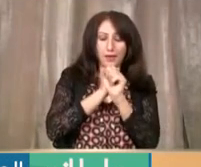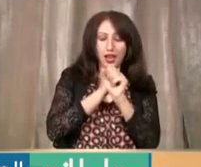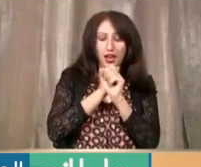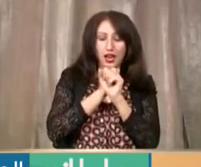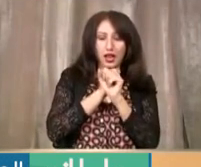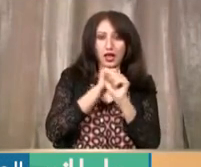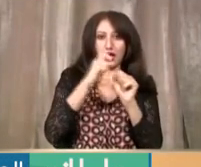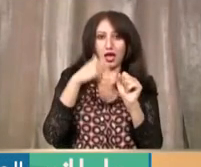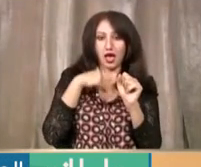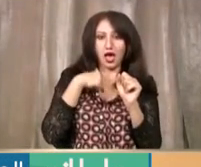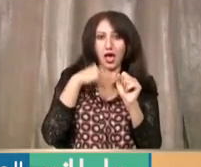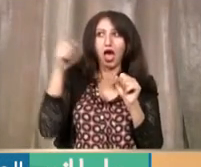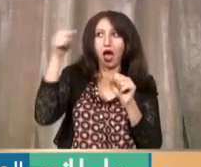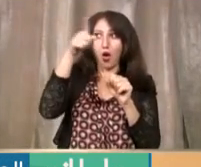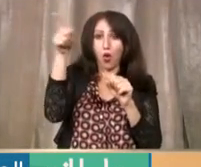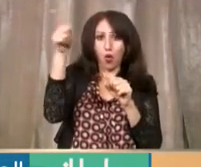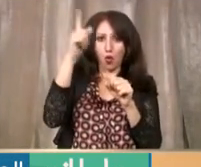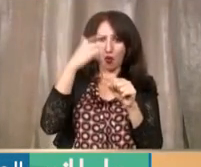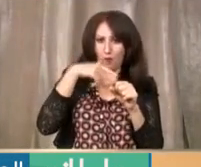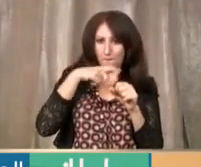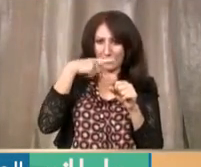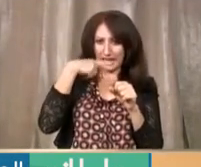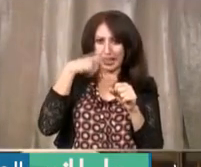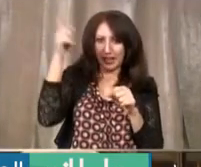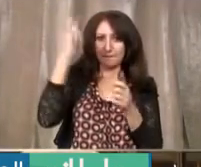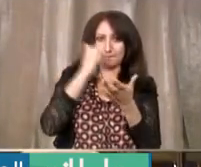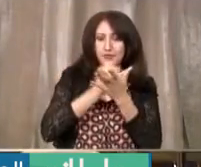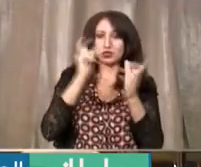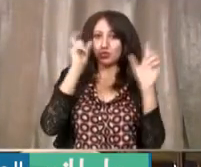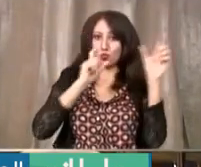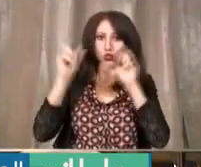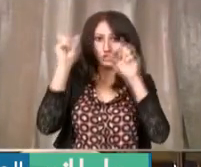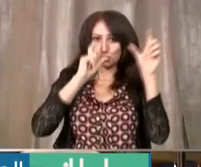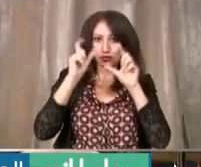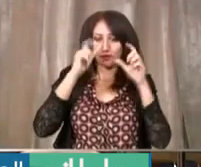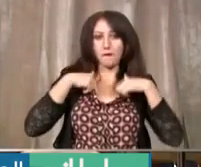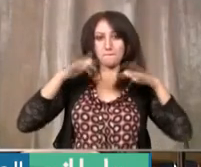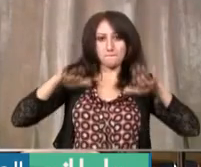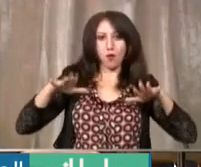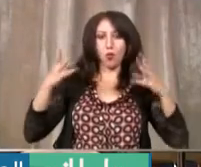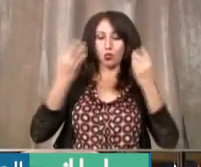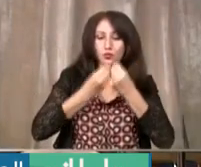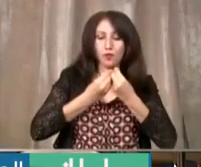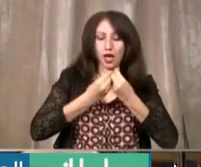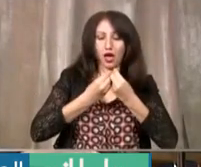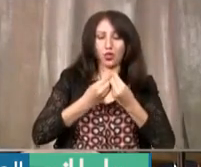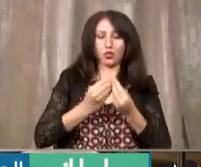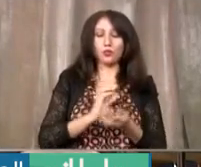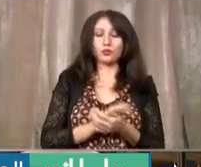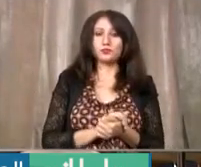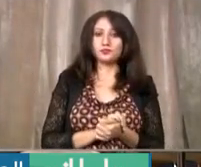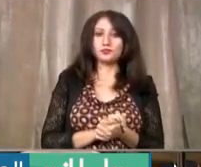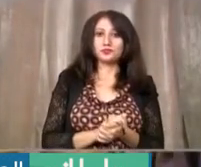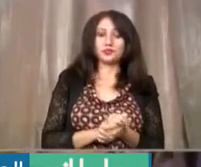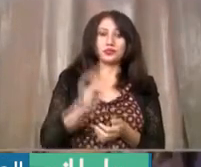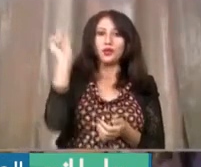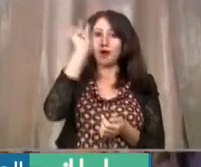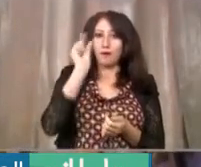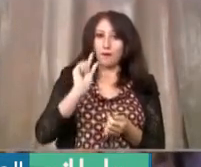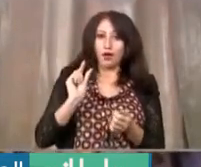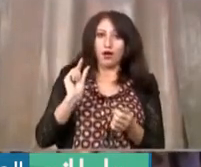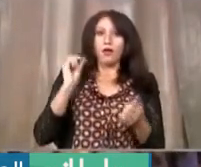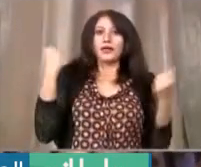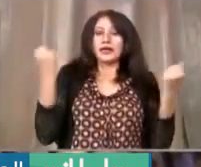يعني بشرف بوجودهم معايا او انا وجودي معاهم البرامج